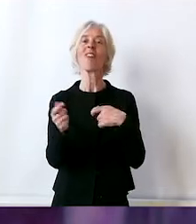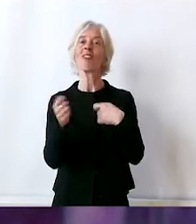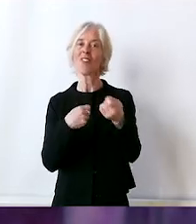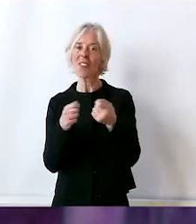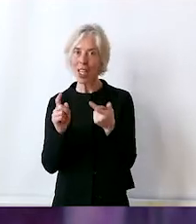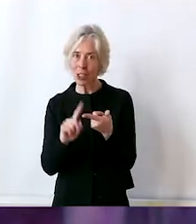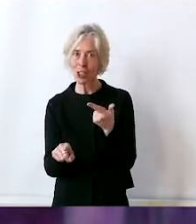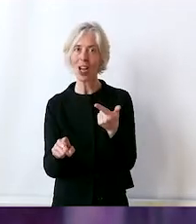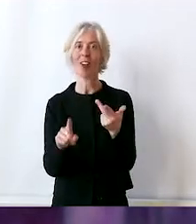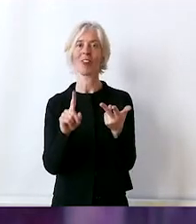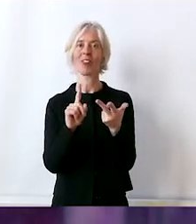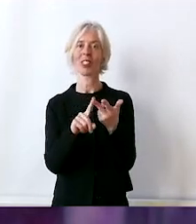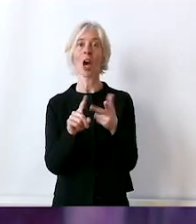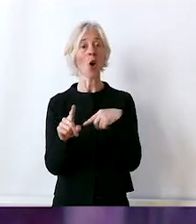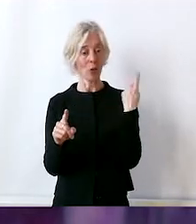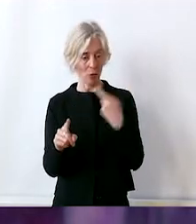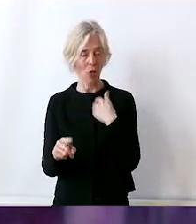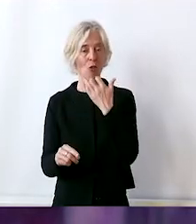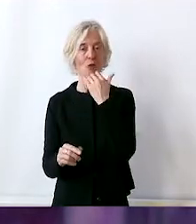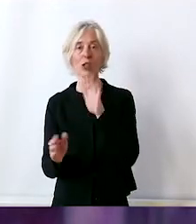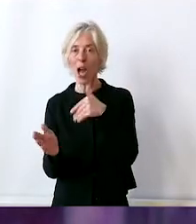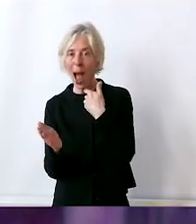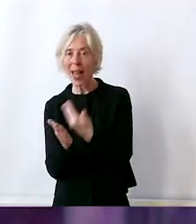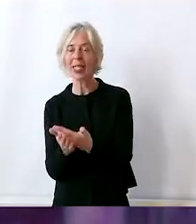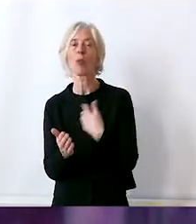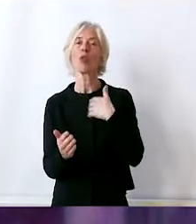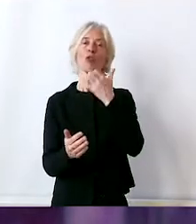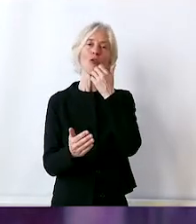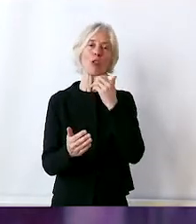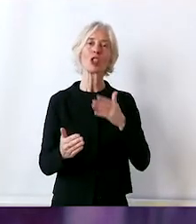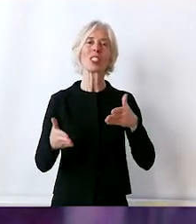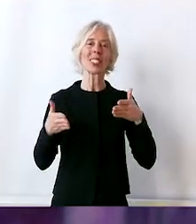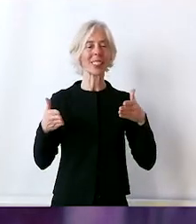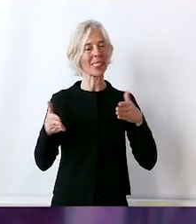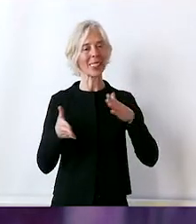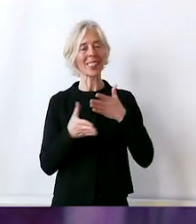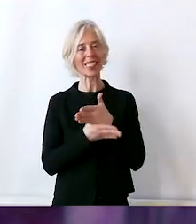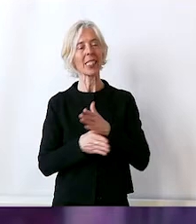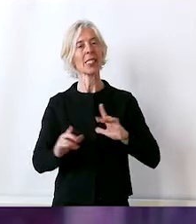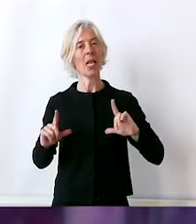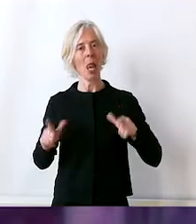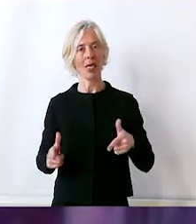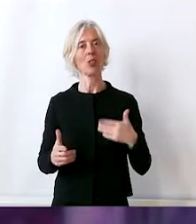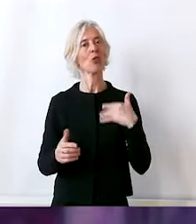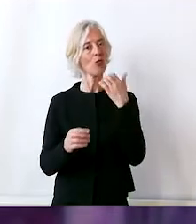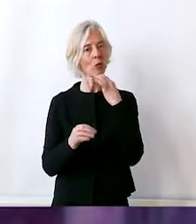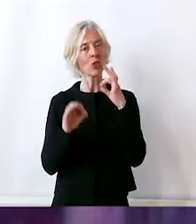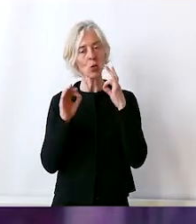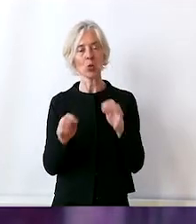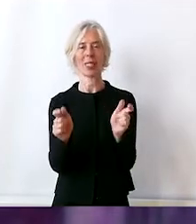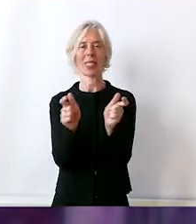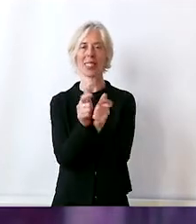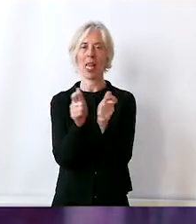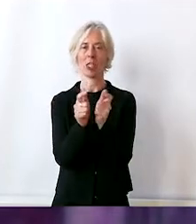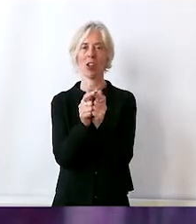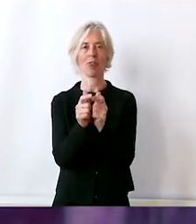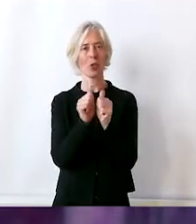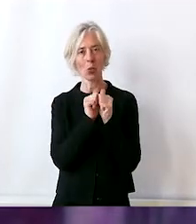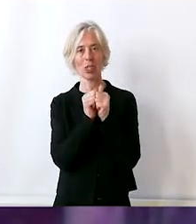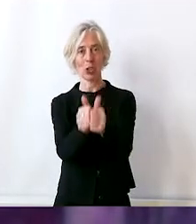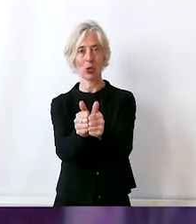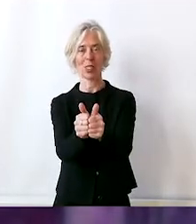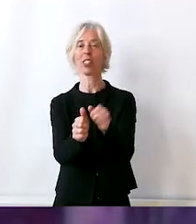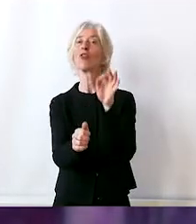unseren Angeboten und unseren Dienstleistungen und unserem gesellschaftlichen Beitrag eben auf dem Weg in die